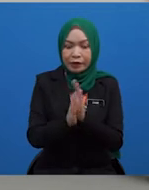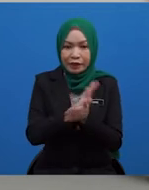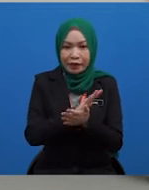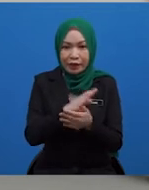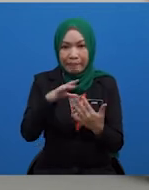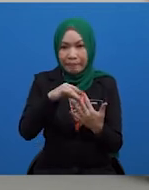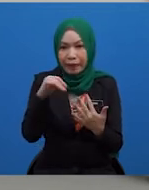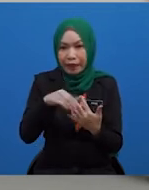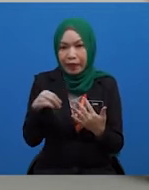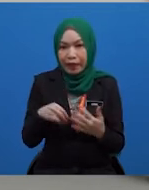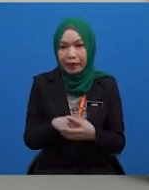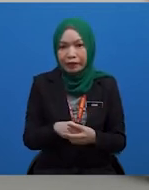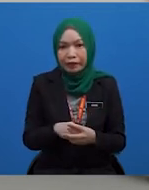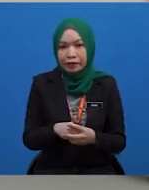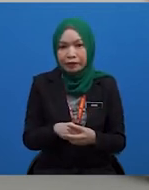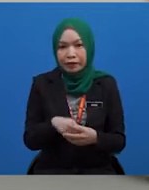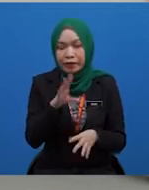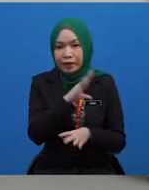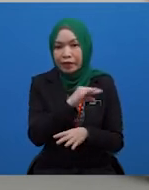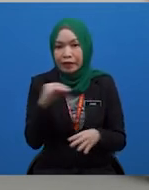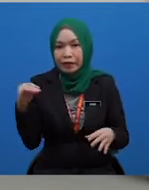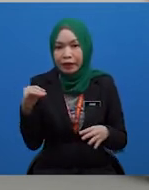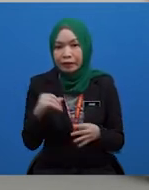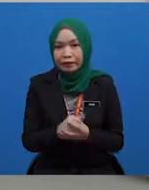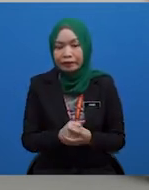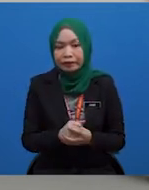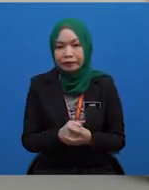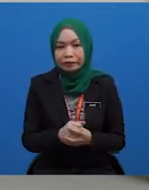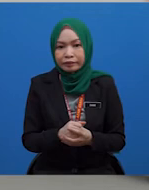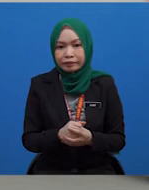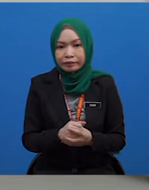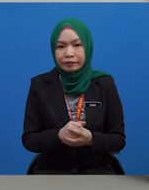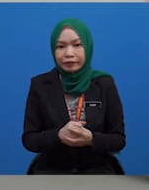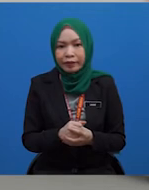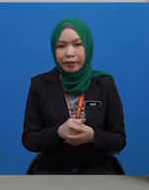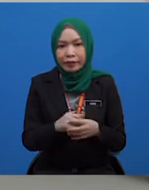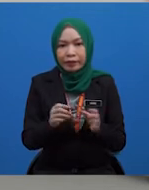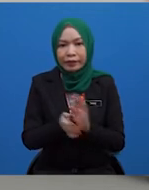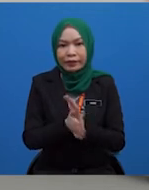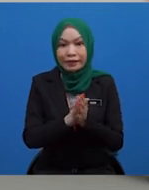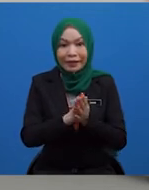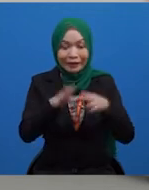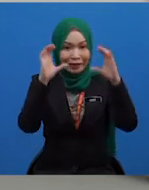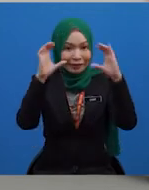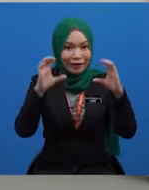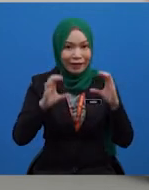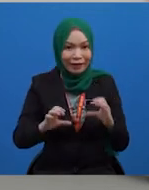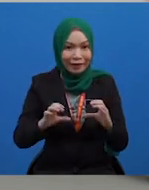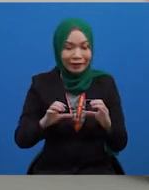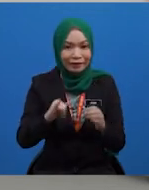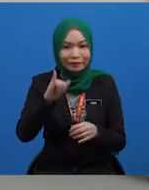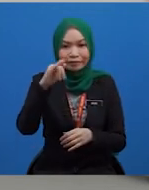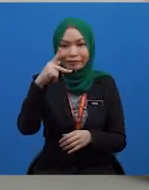memastikan para pelanggan mendapat kepuasan yang optimum ataupun